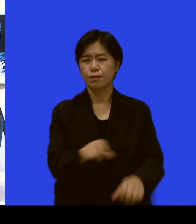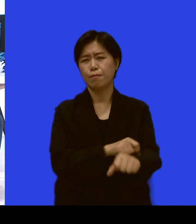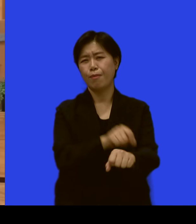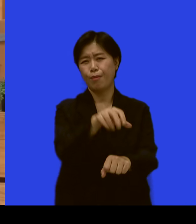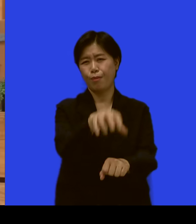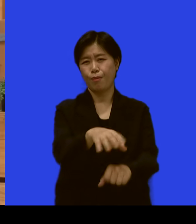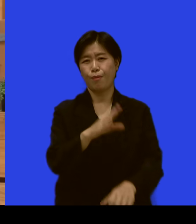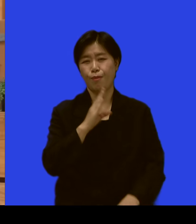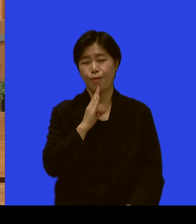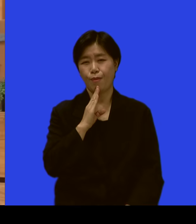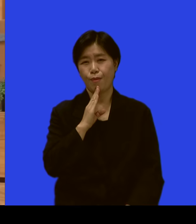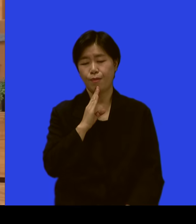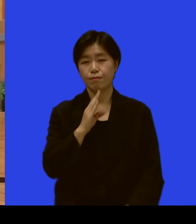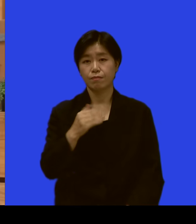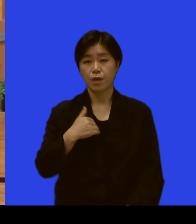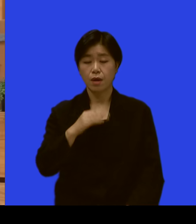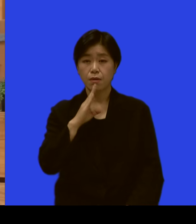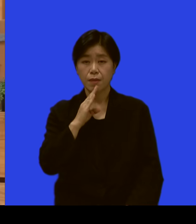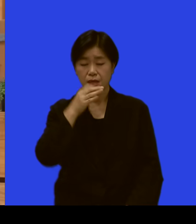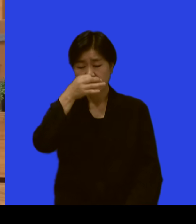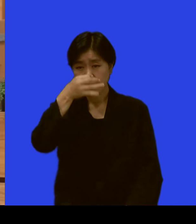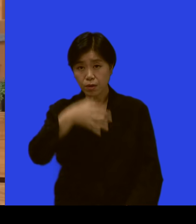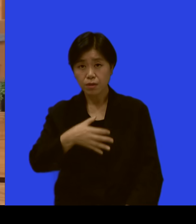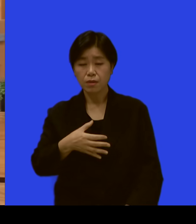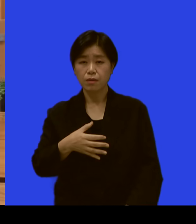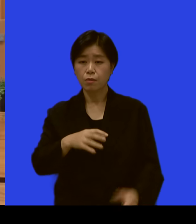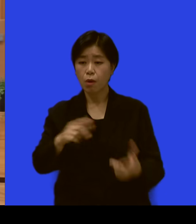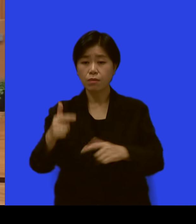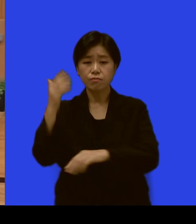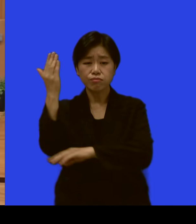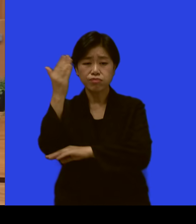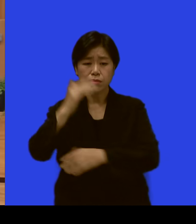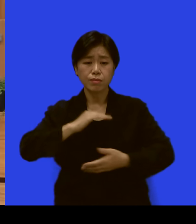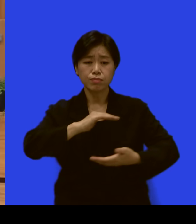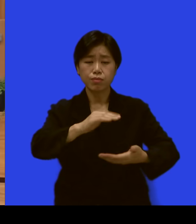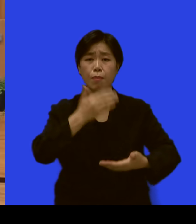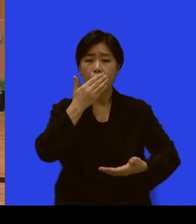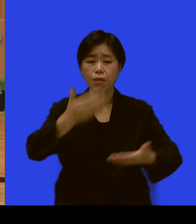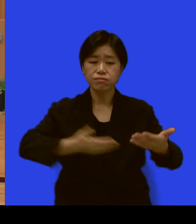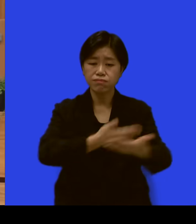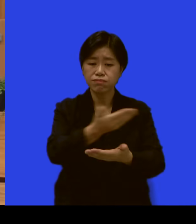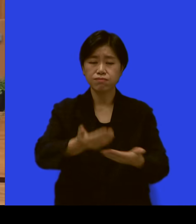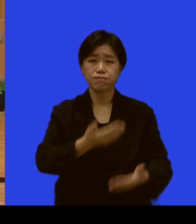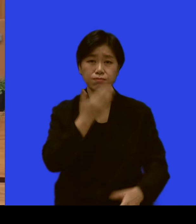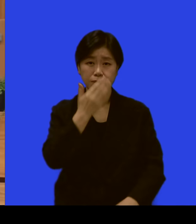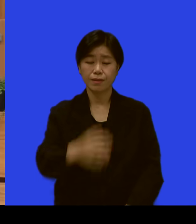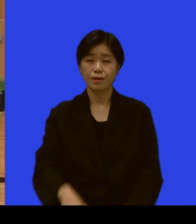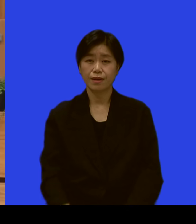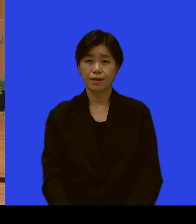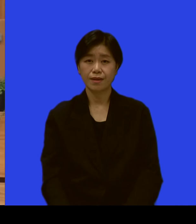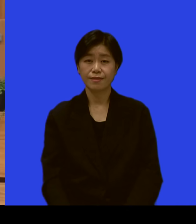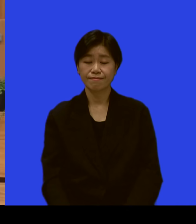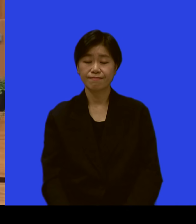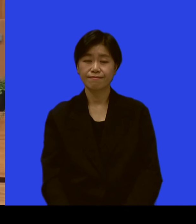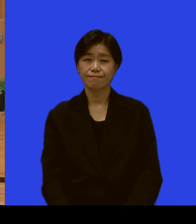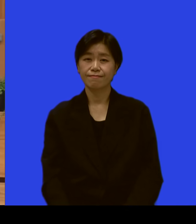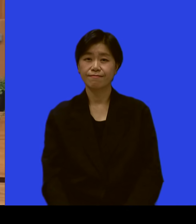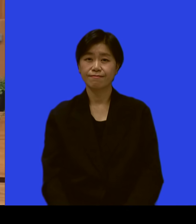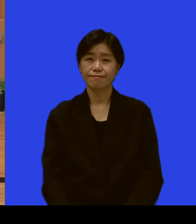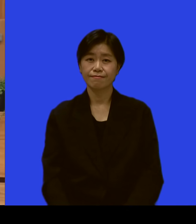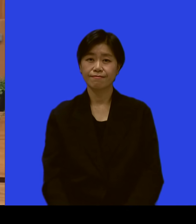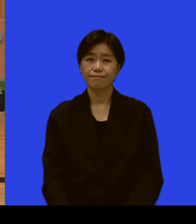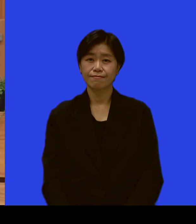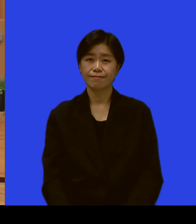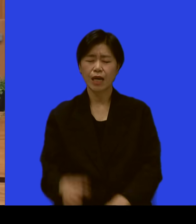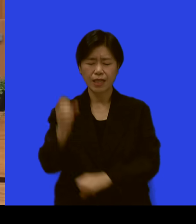같아요. 네. 내가 제일 어려운 이야기를 할 수 있고 내가 가장 아껴야 하고 내 비용과 절약을 그곳에서부터 시작하는 원초적인